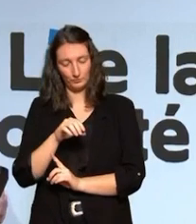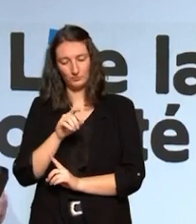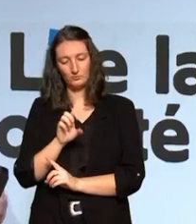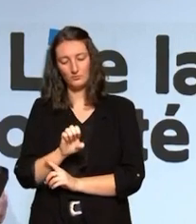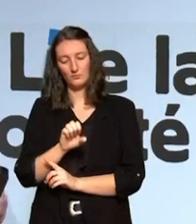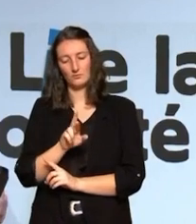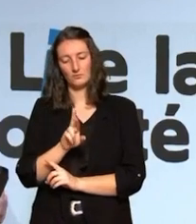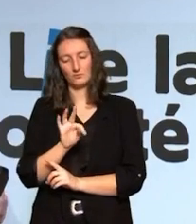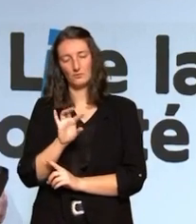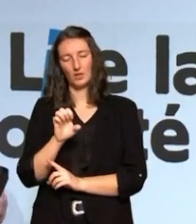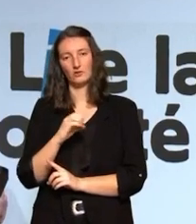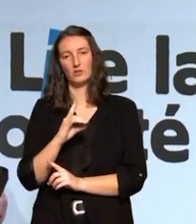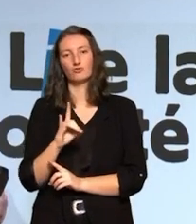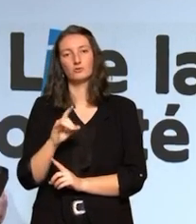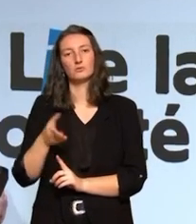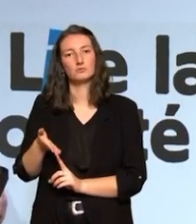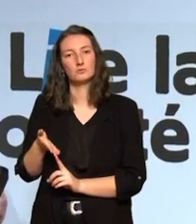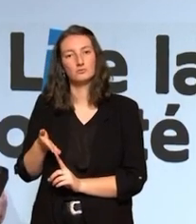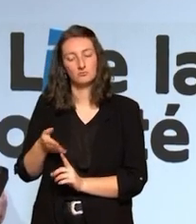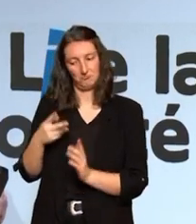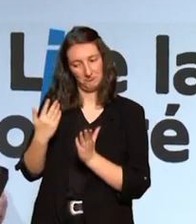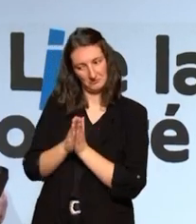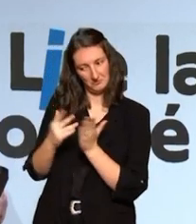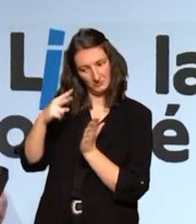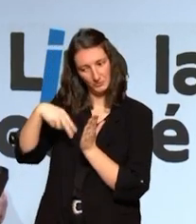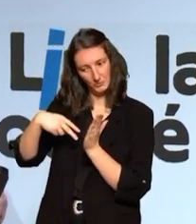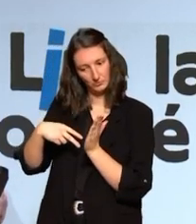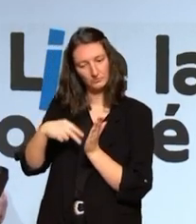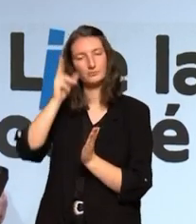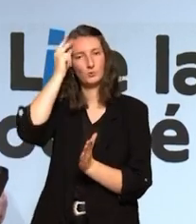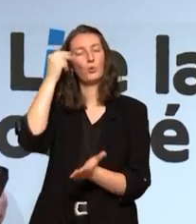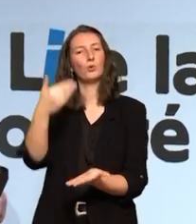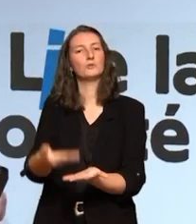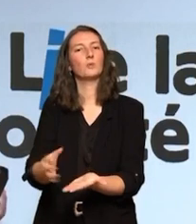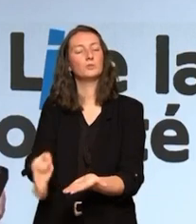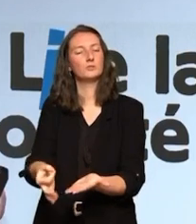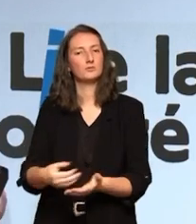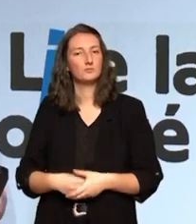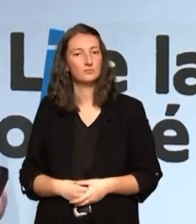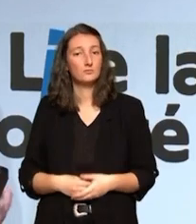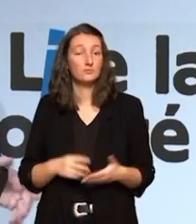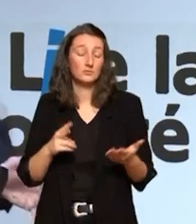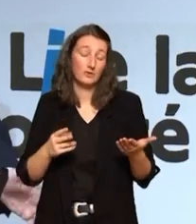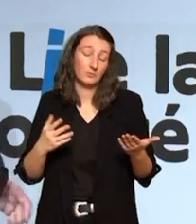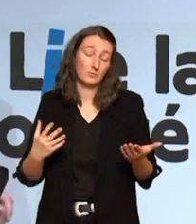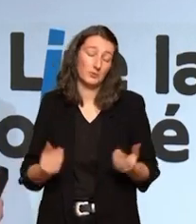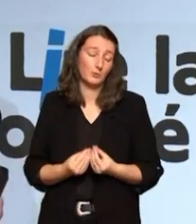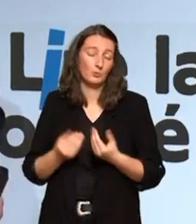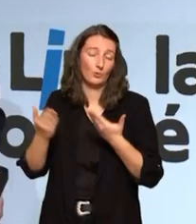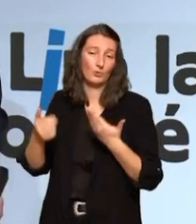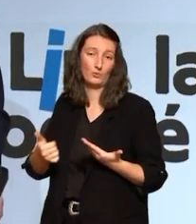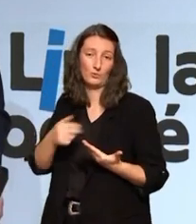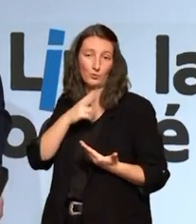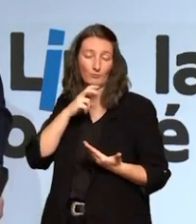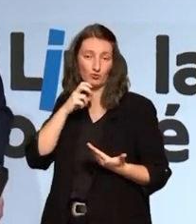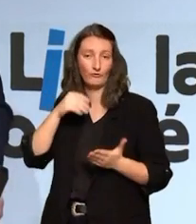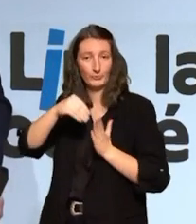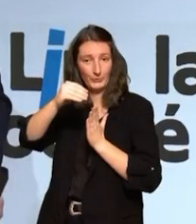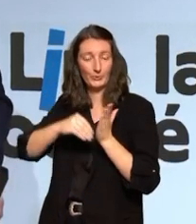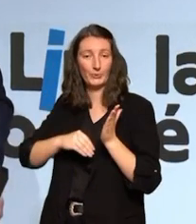Kertész. Et ce n'est pas un hasard. Hélas, si Imre Kertész a été retiré du socle commun